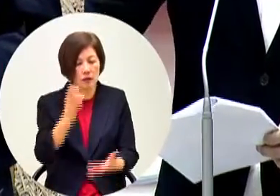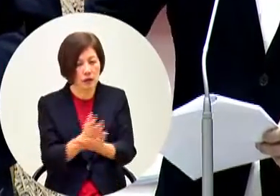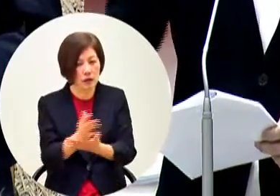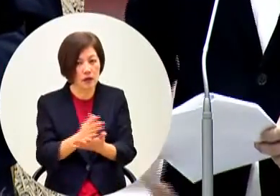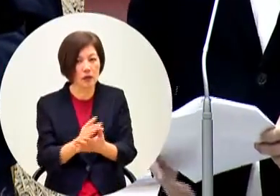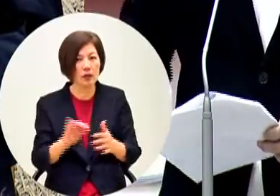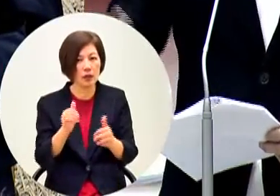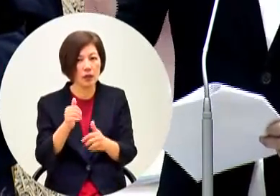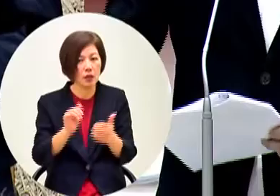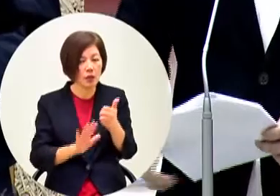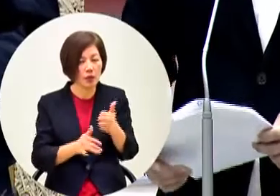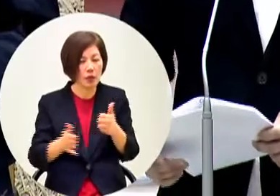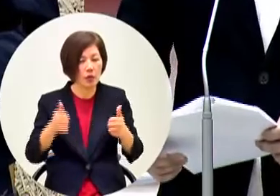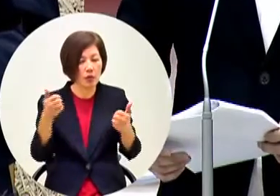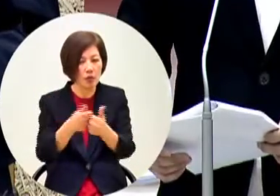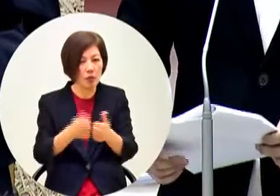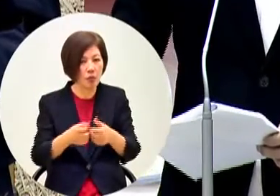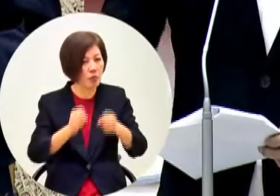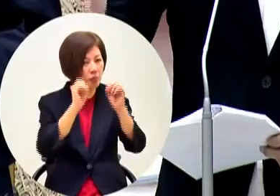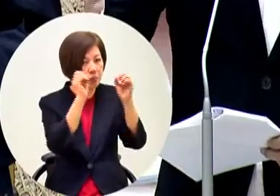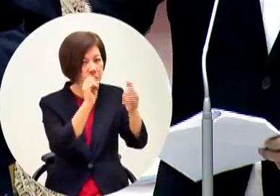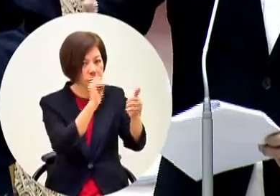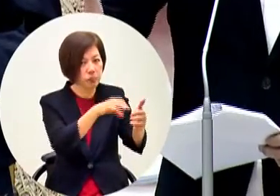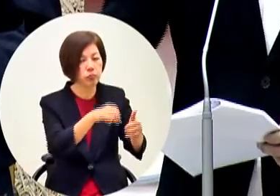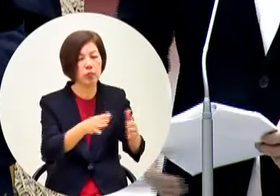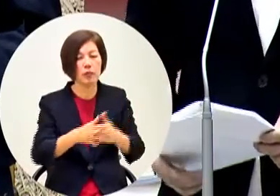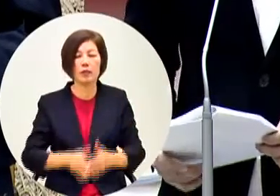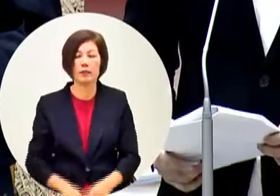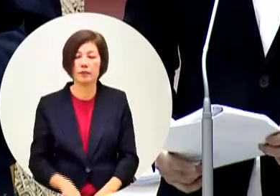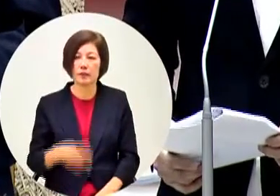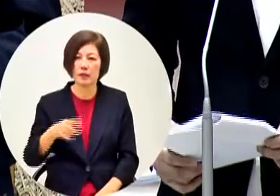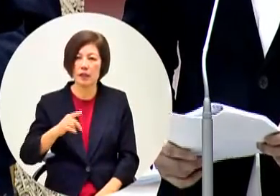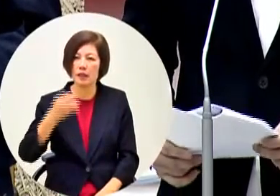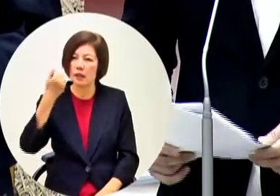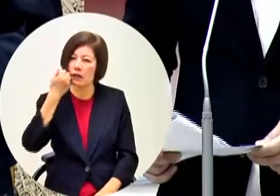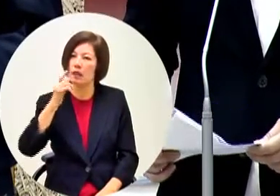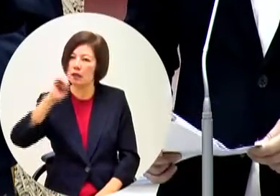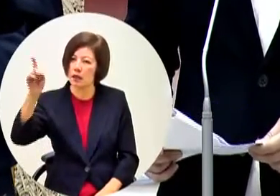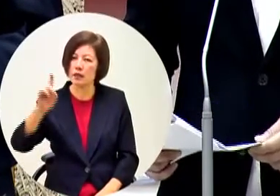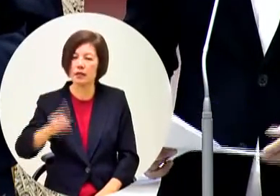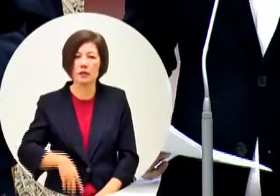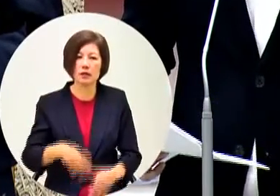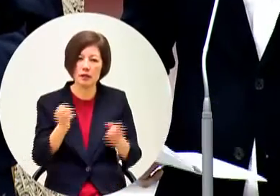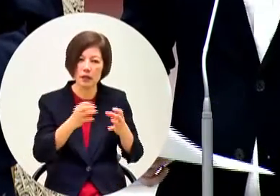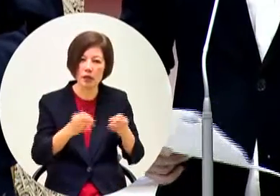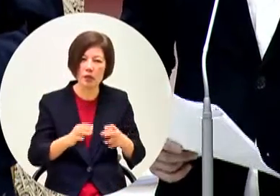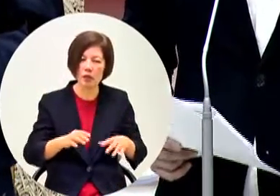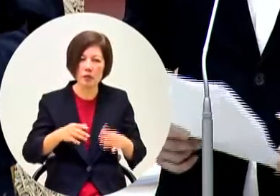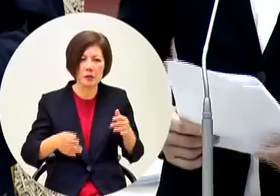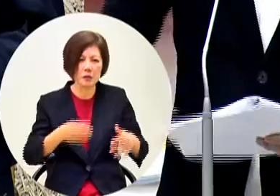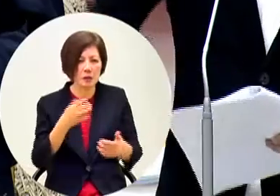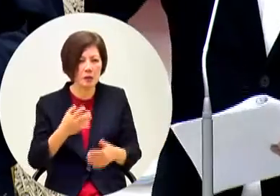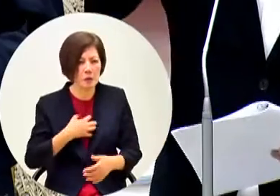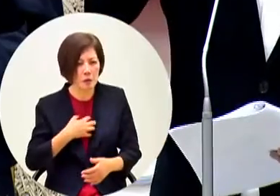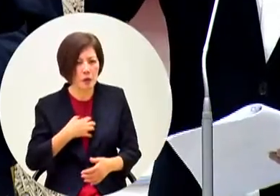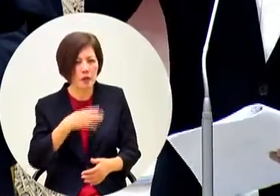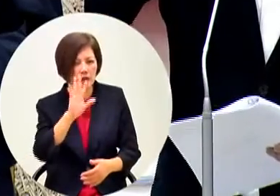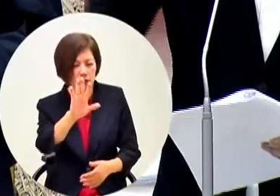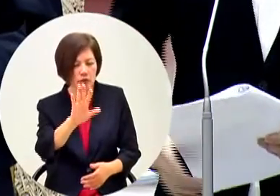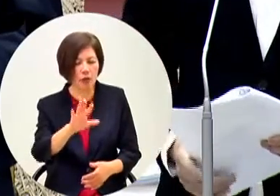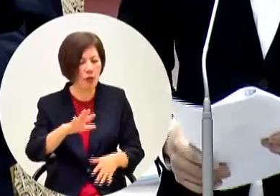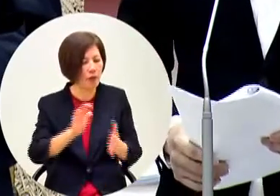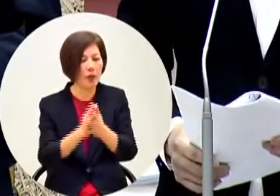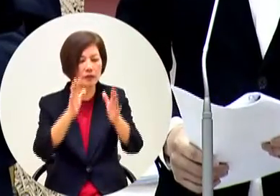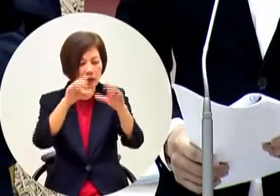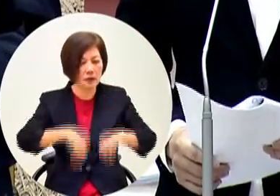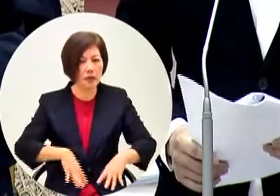至公开会议记录，谁澄清，谁去讨论这个事情应不应该，是不是最立即危险，之后再决定要不要拆。这是台北市政